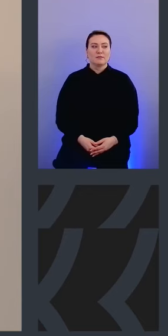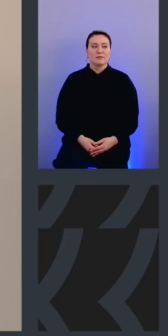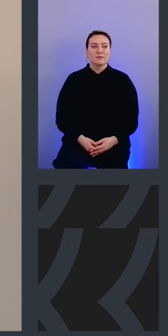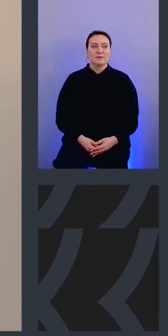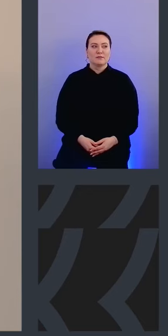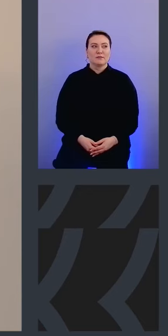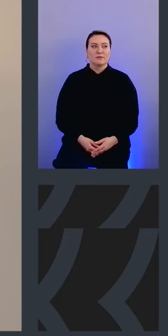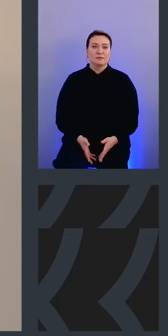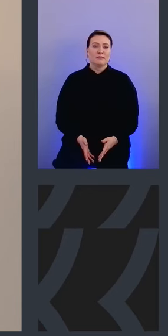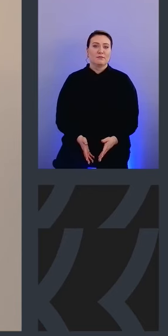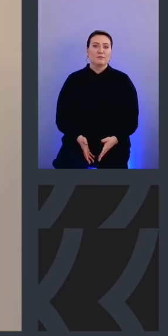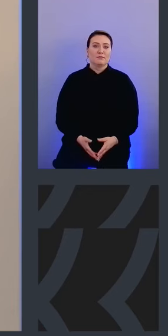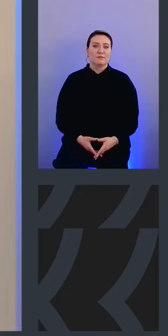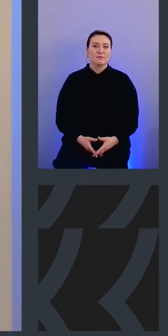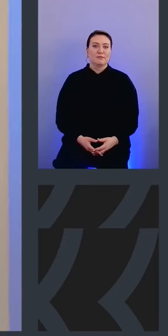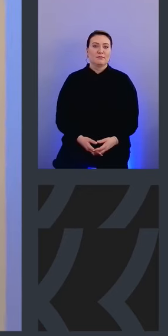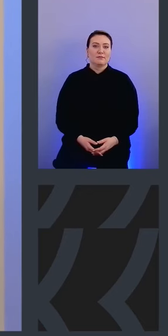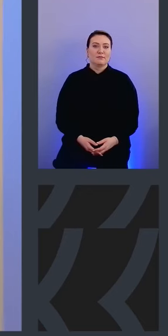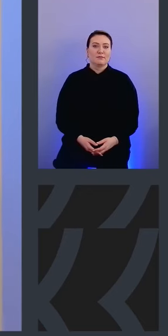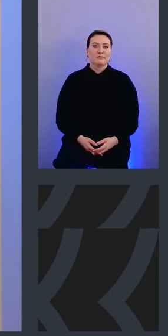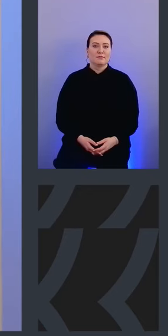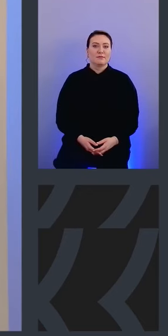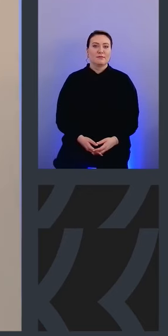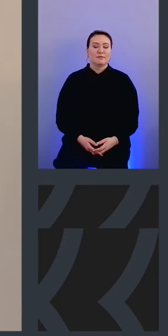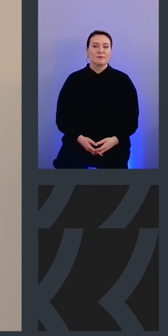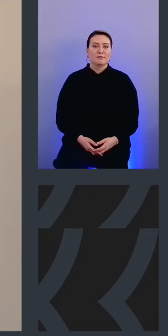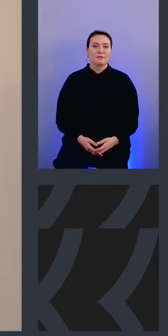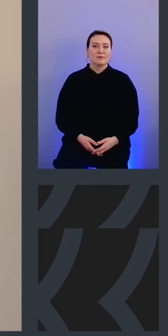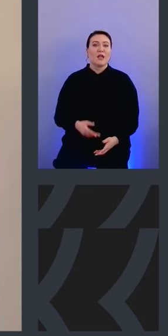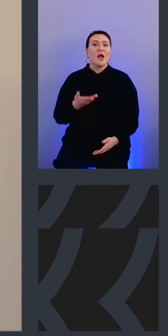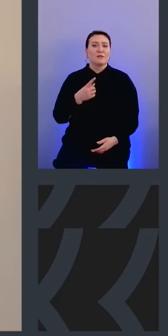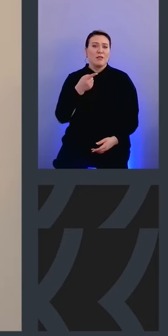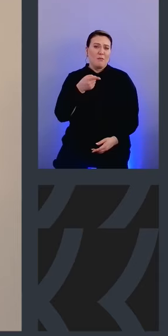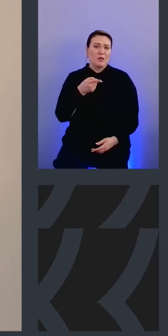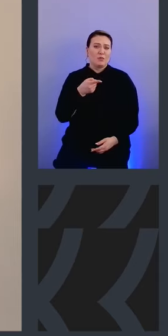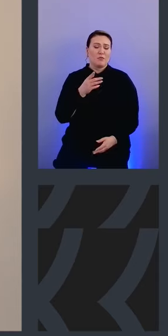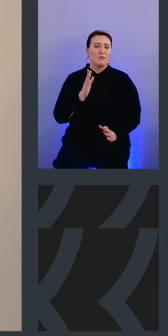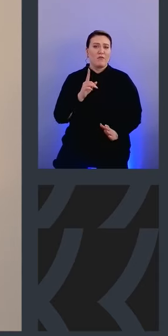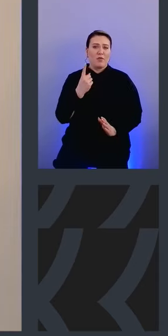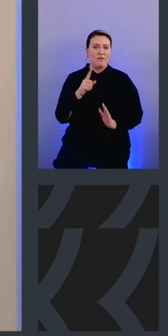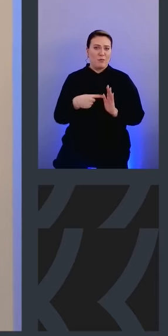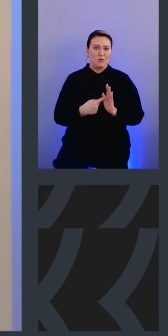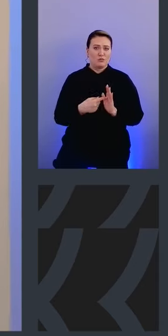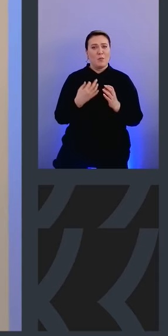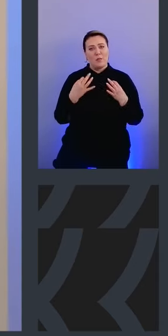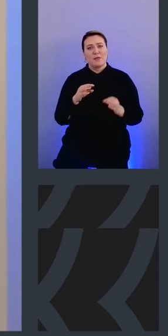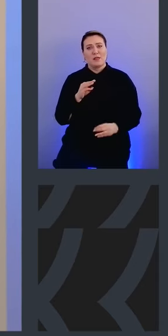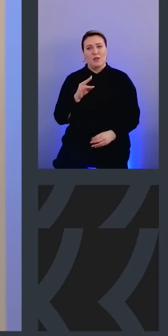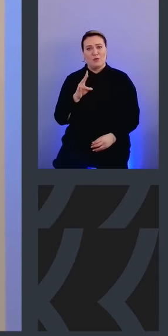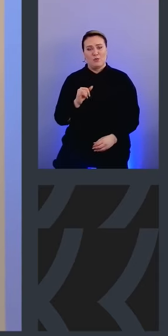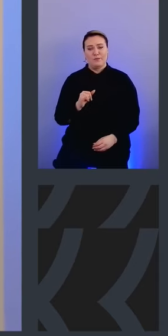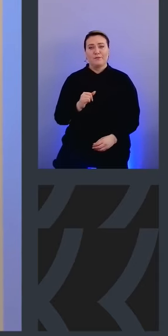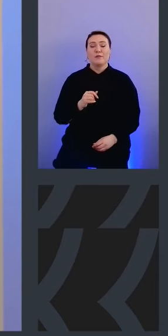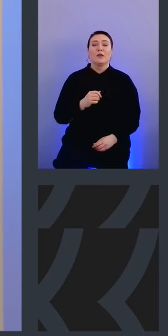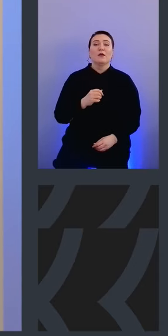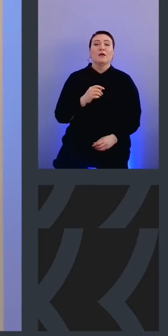Так, у нас осталась прям буквально одна минутка. Я думаю, еще на один вопрос. И мы будем отпускать Татьяну. Татьяна, спасибо за доклад. Хотел узнать.